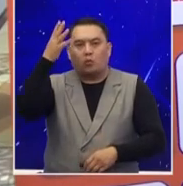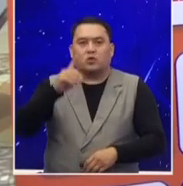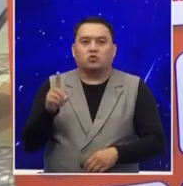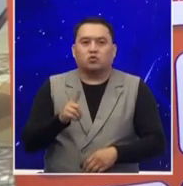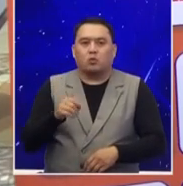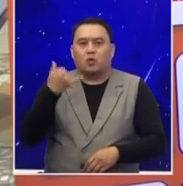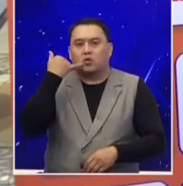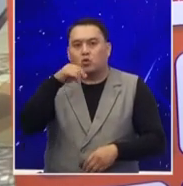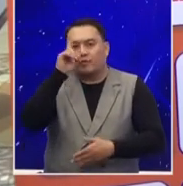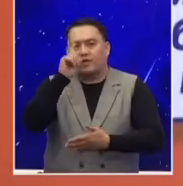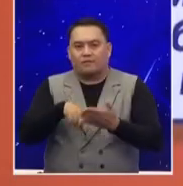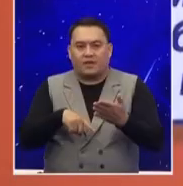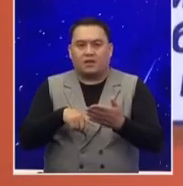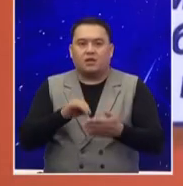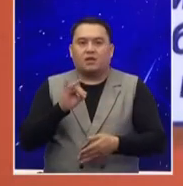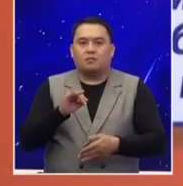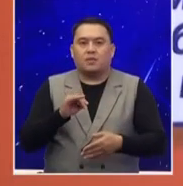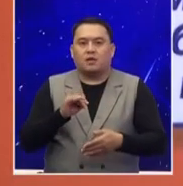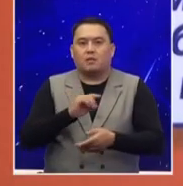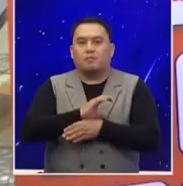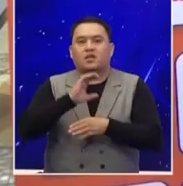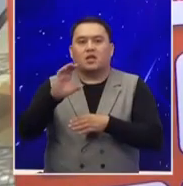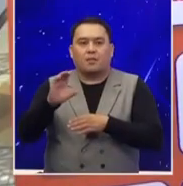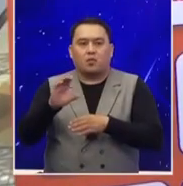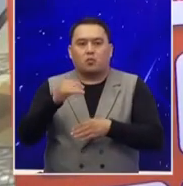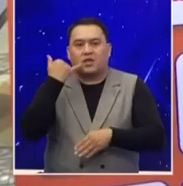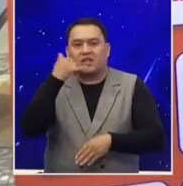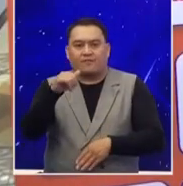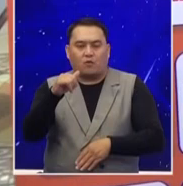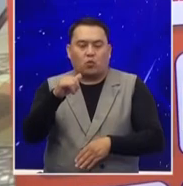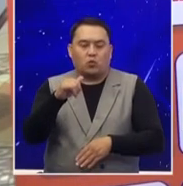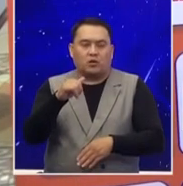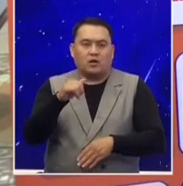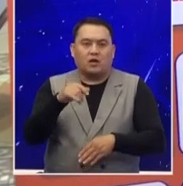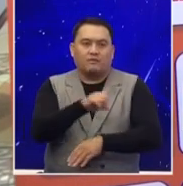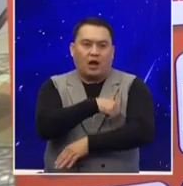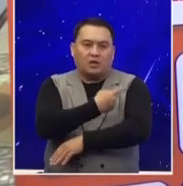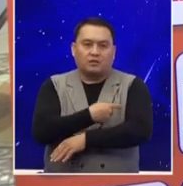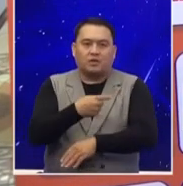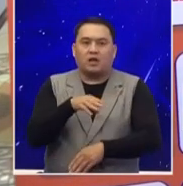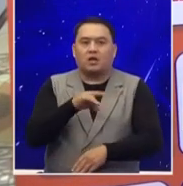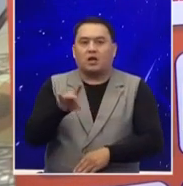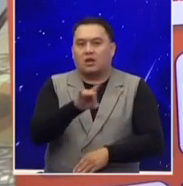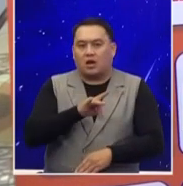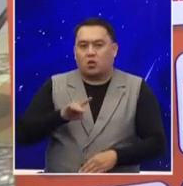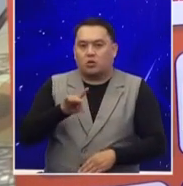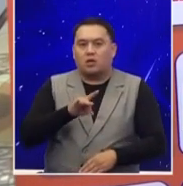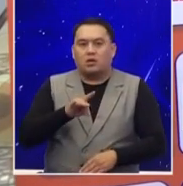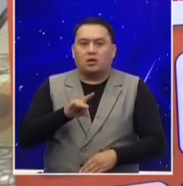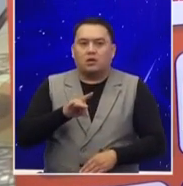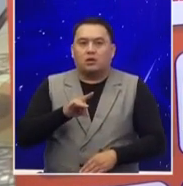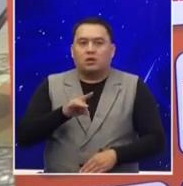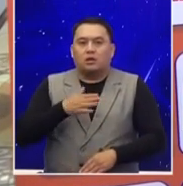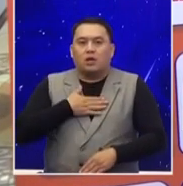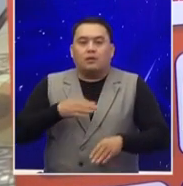про телефон доверия. Меня перенаправили по телефону к врачам Талгарского района.